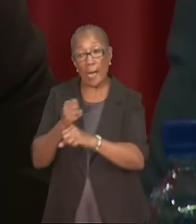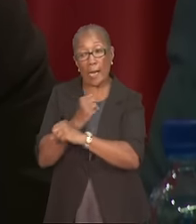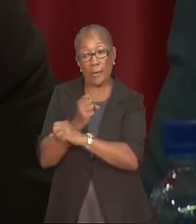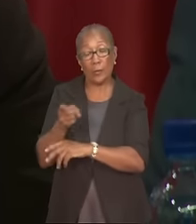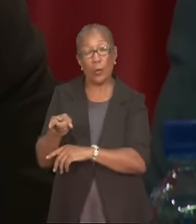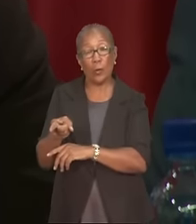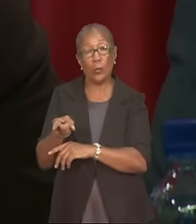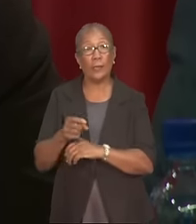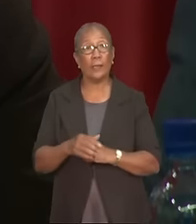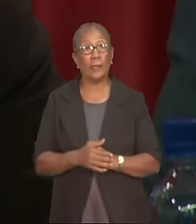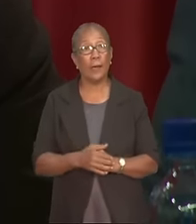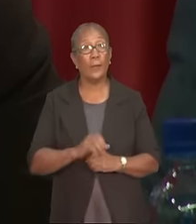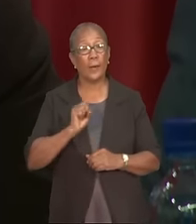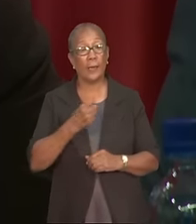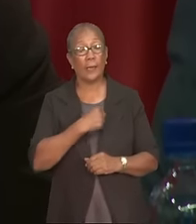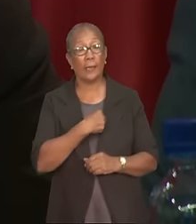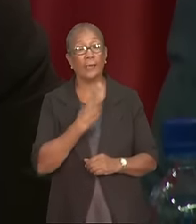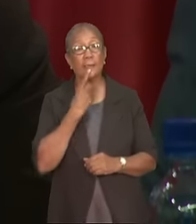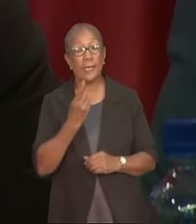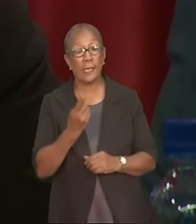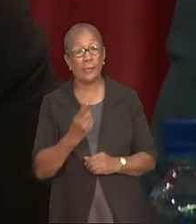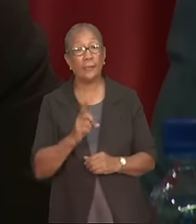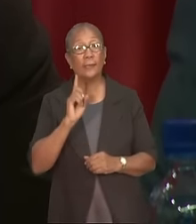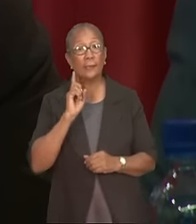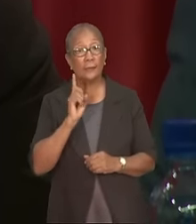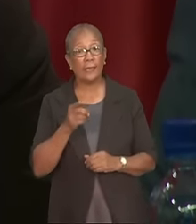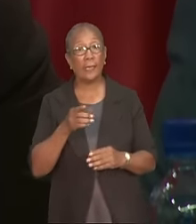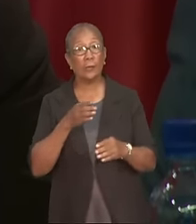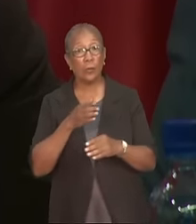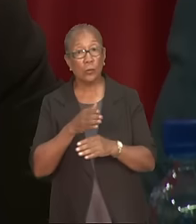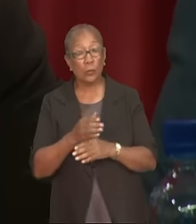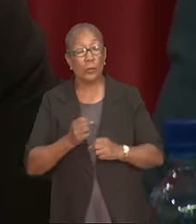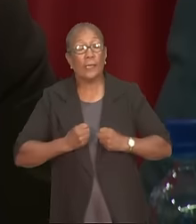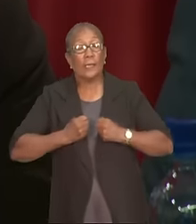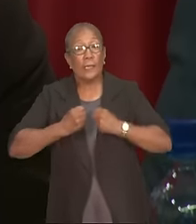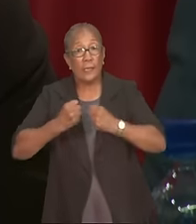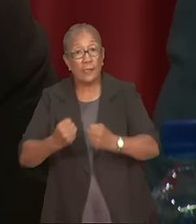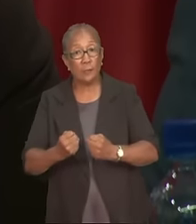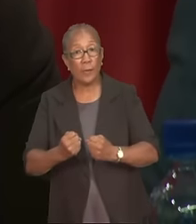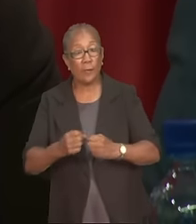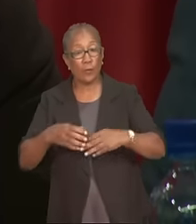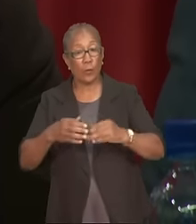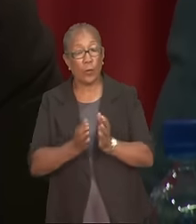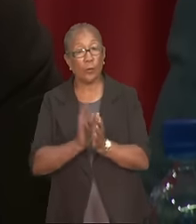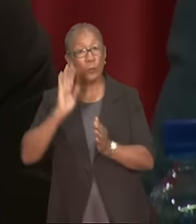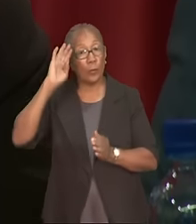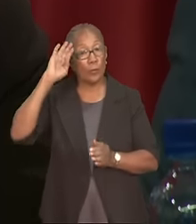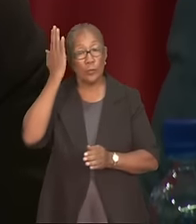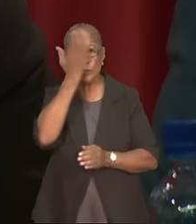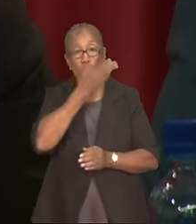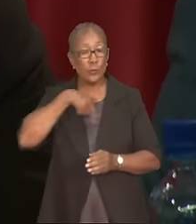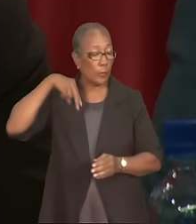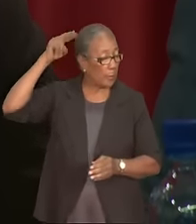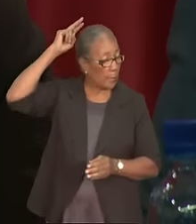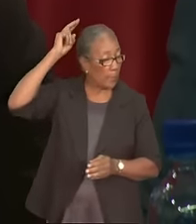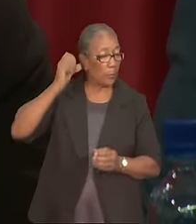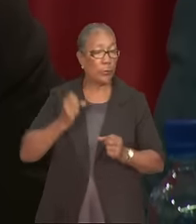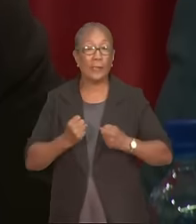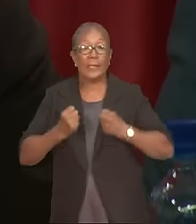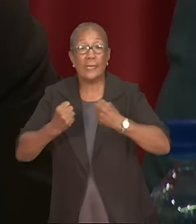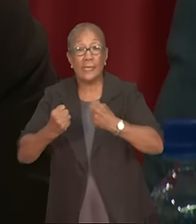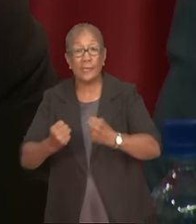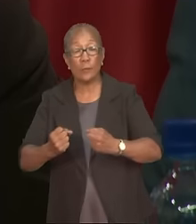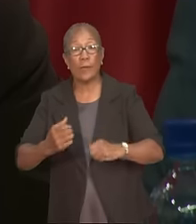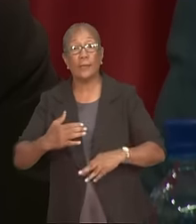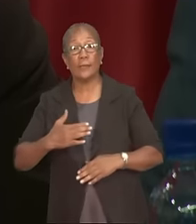wel concluderen dat door de inspanningen van het Korps Police Suriname, door de inspanningen